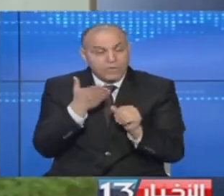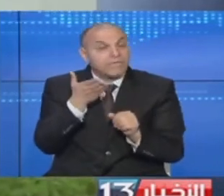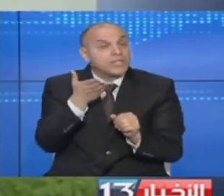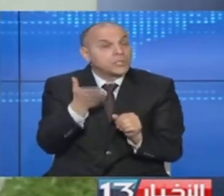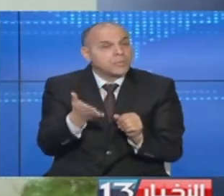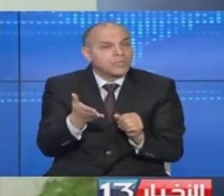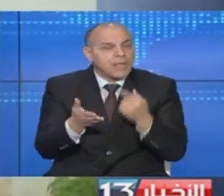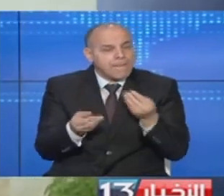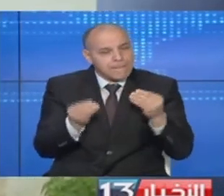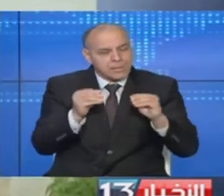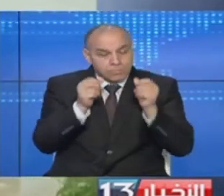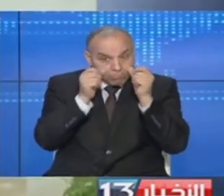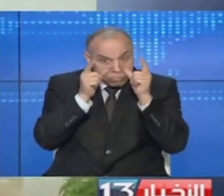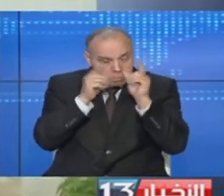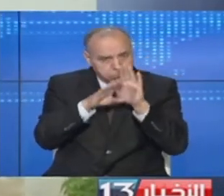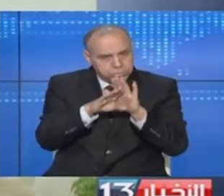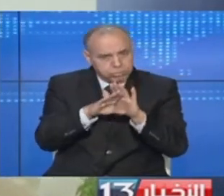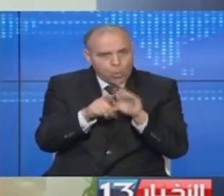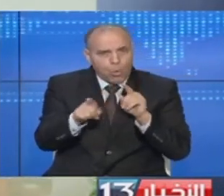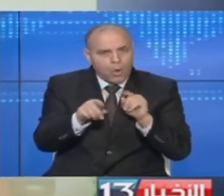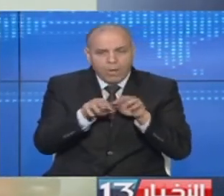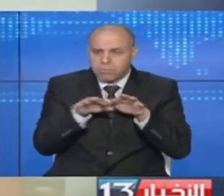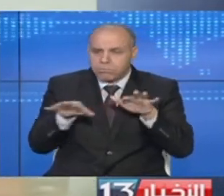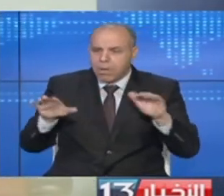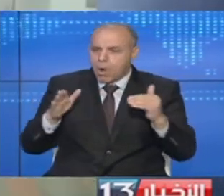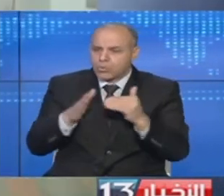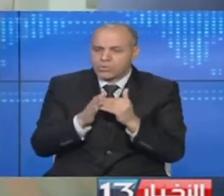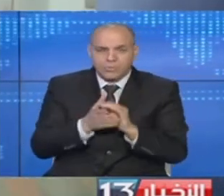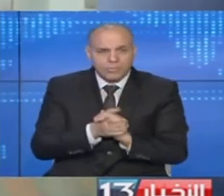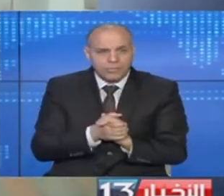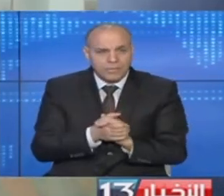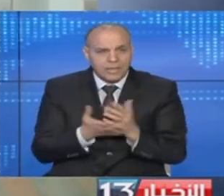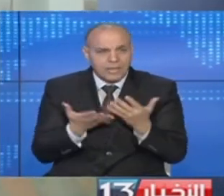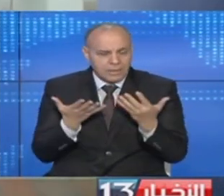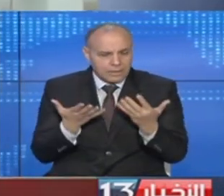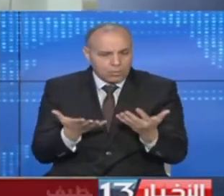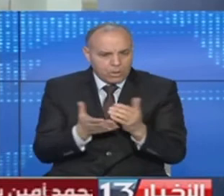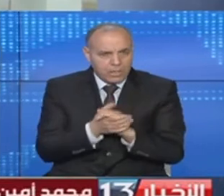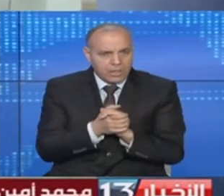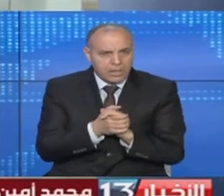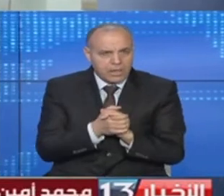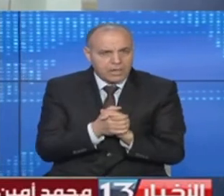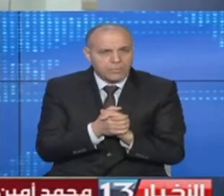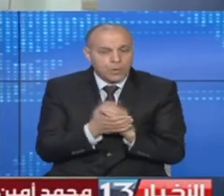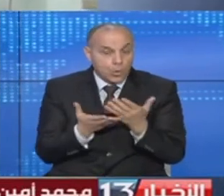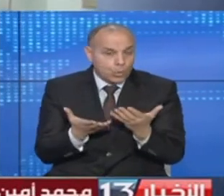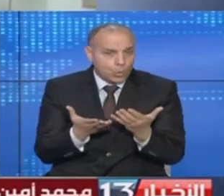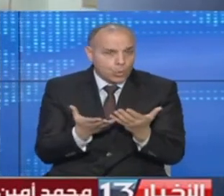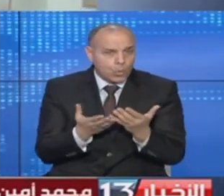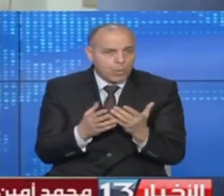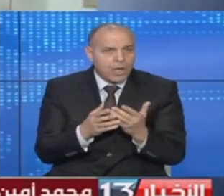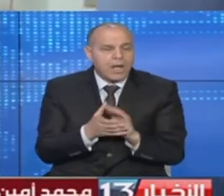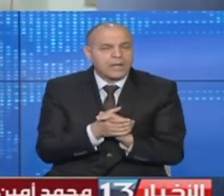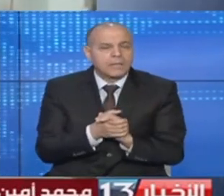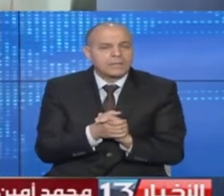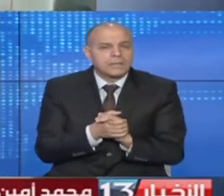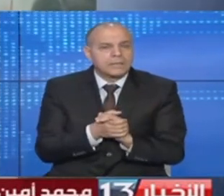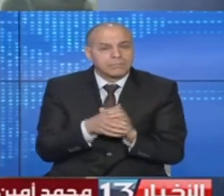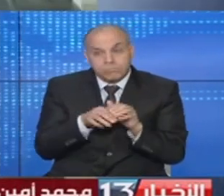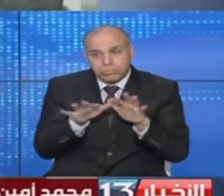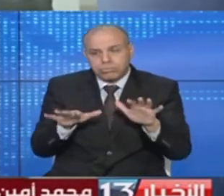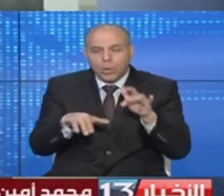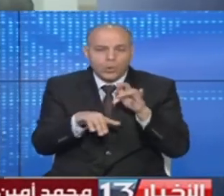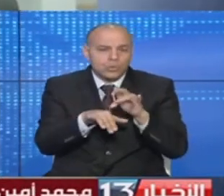ذلك مزيد الحذر والحيطة للحد من انتشار الوباء. بالنسبة لليوم هو جينا المحور هذايا، بالنسبة